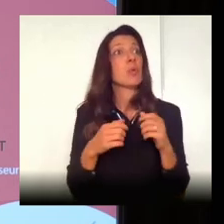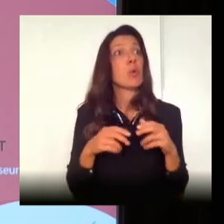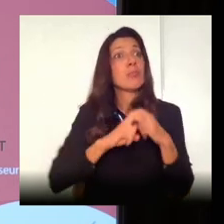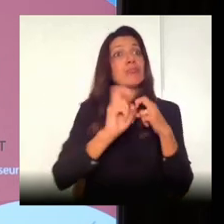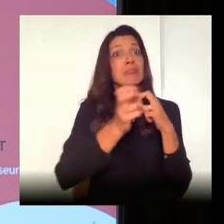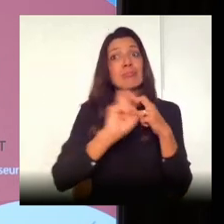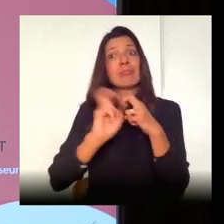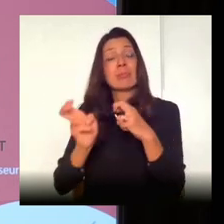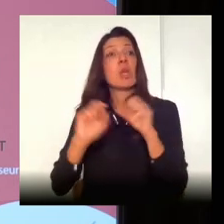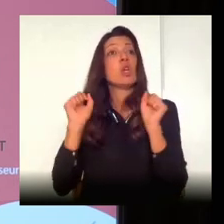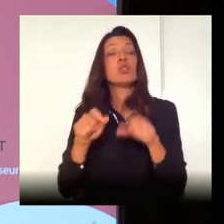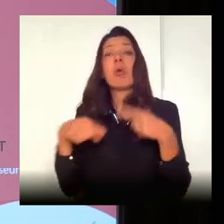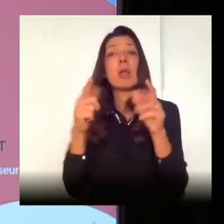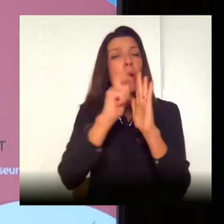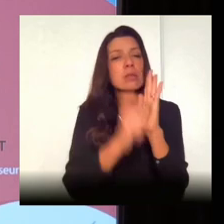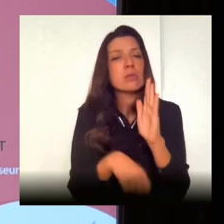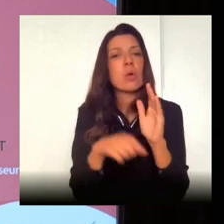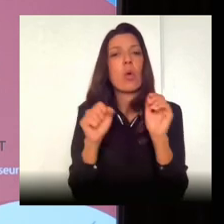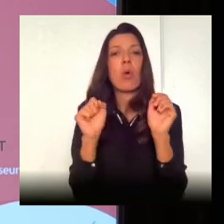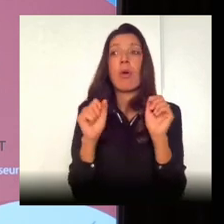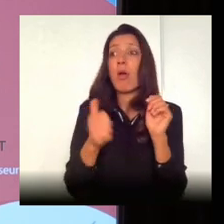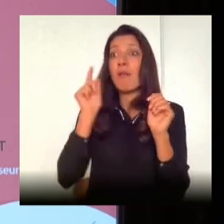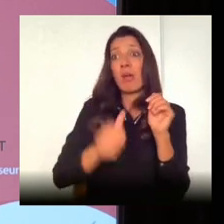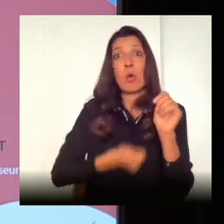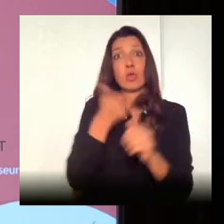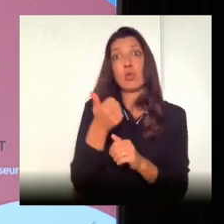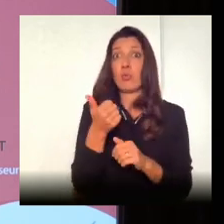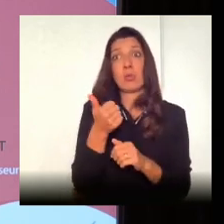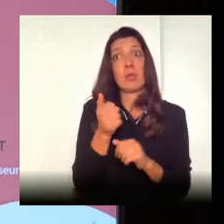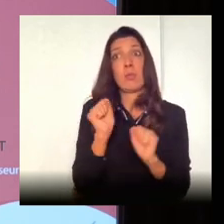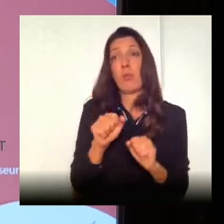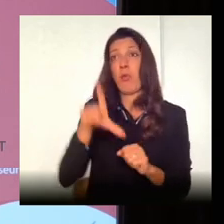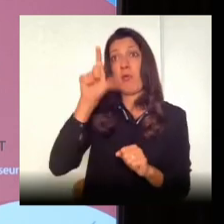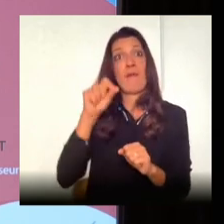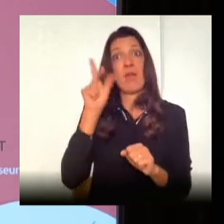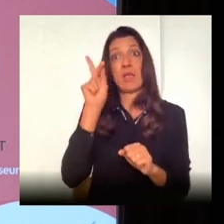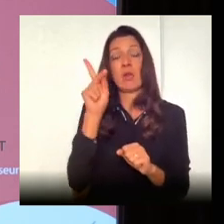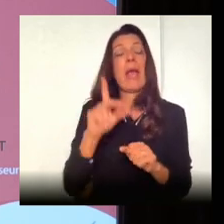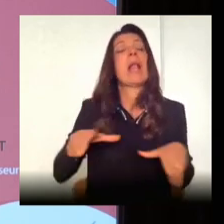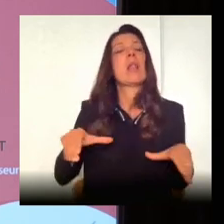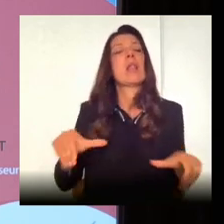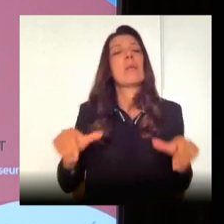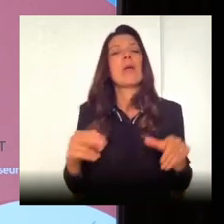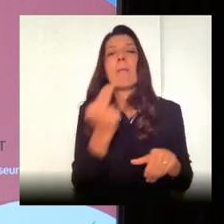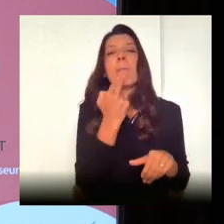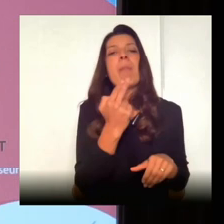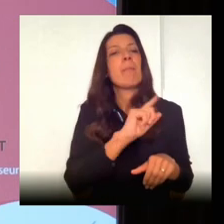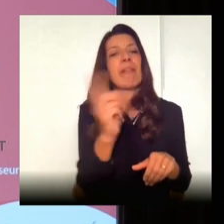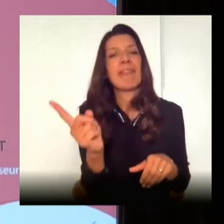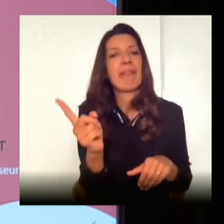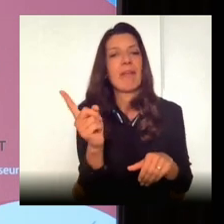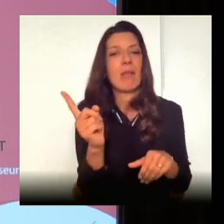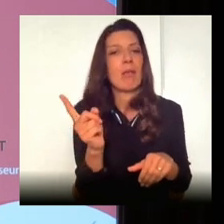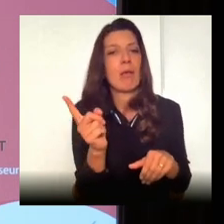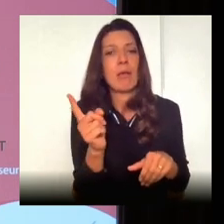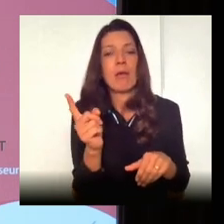peux aller au restaurant avec, j'ai une autonomie de 20 km. Donc, il n'est pas parfait ce fauteuil, il ne va pas à